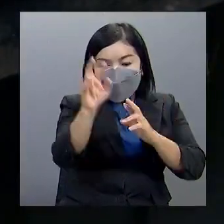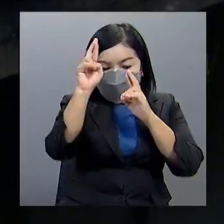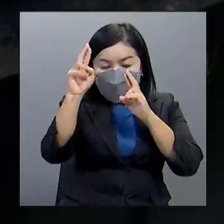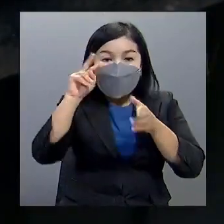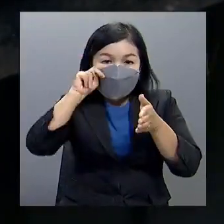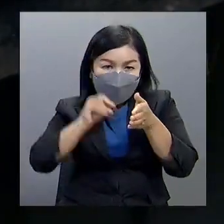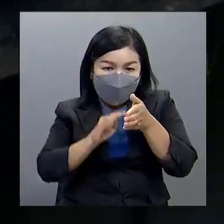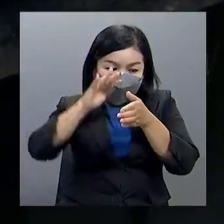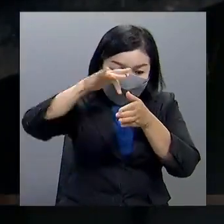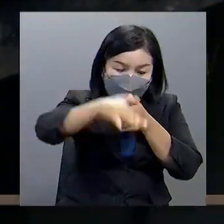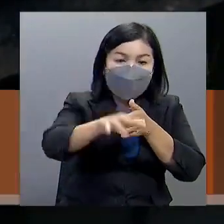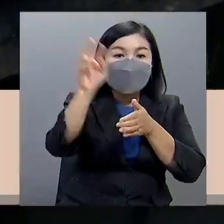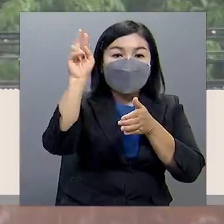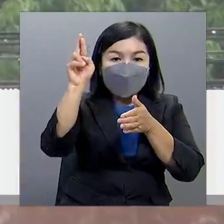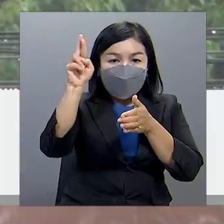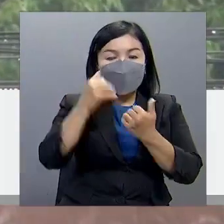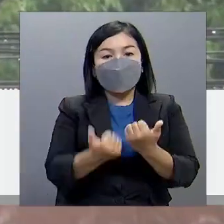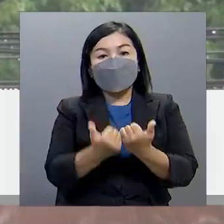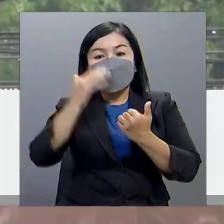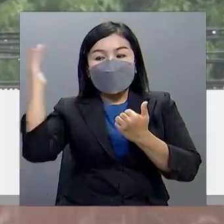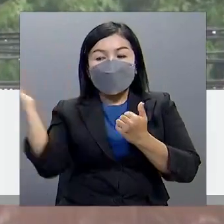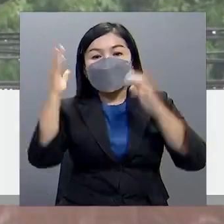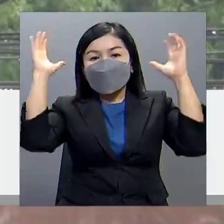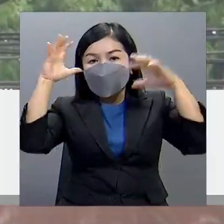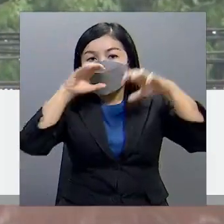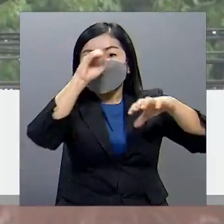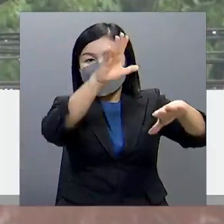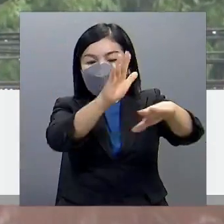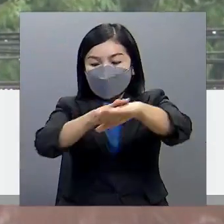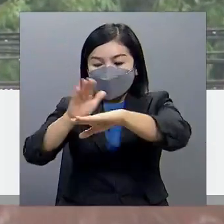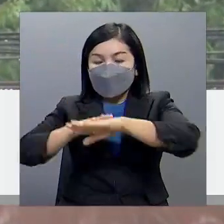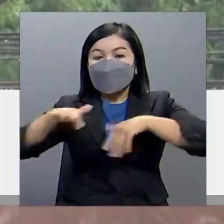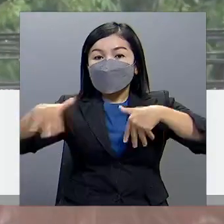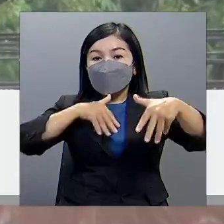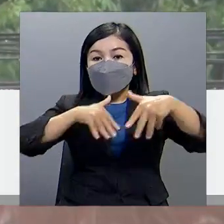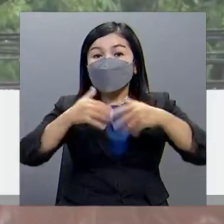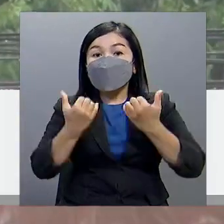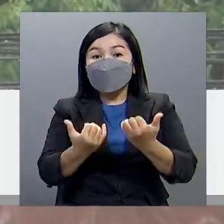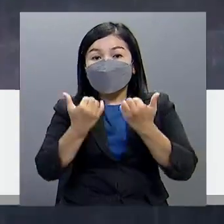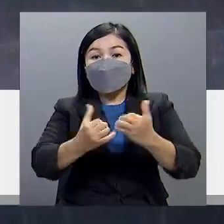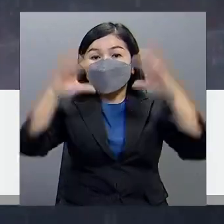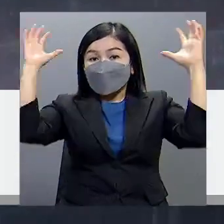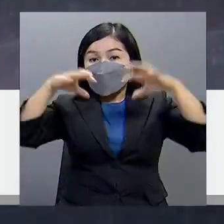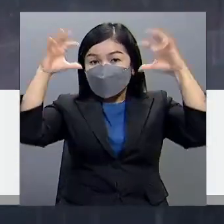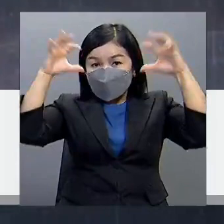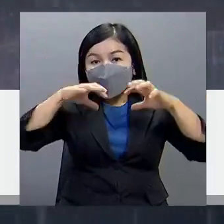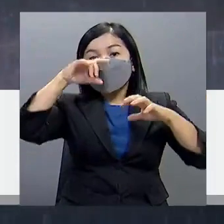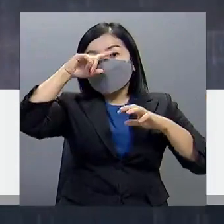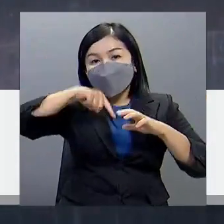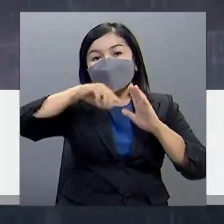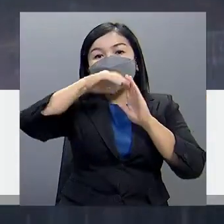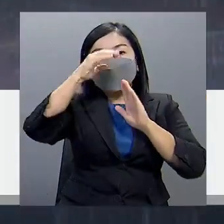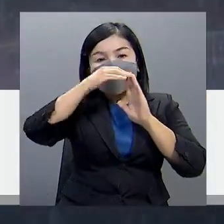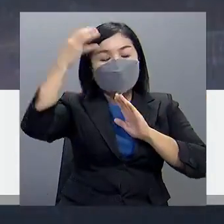อุตุนิยมวิทยายังคงเตือนสภาพอากาศที่จะได้รับอิทธิพลจากกล้องมรสุมแพทย์ผ่านตอนบนของภาคเหนือและประเทศลาวตอนบน